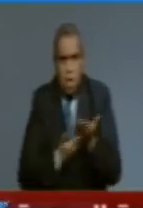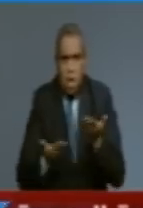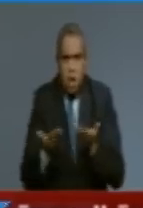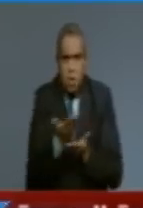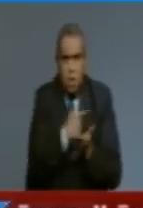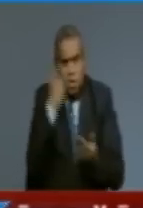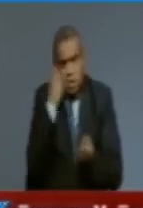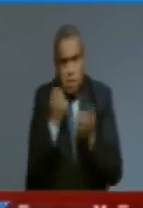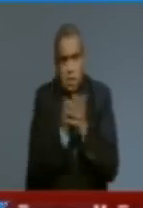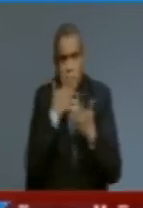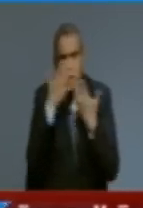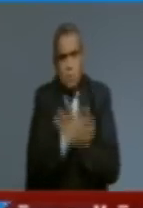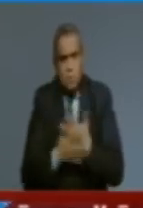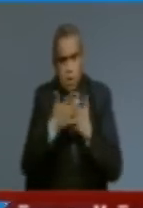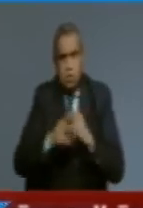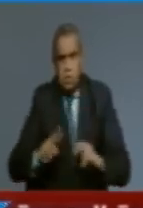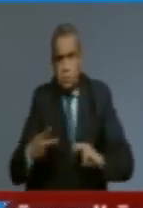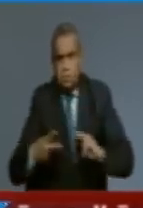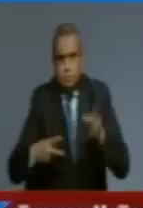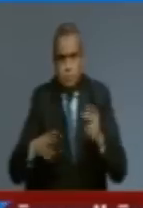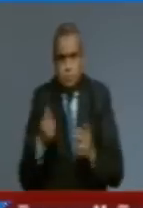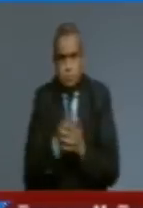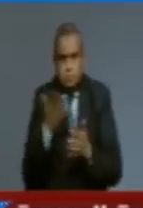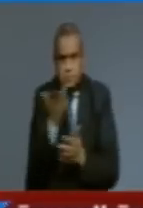مشاريع مختلفة في مجال التنمية